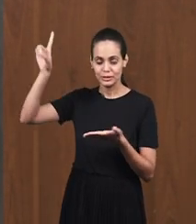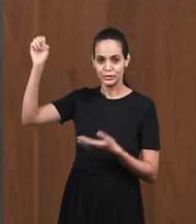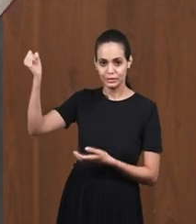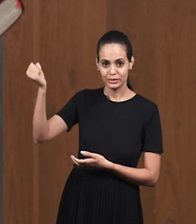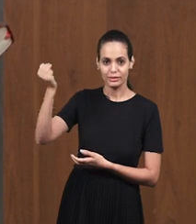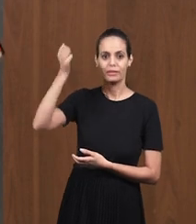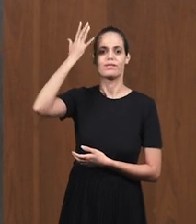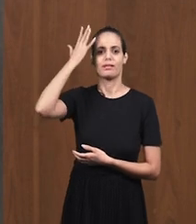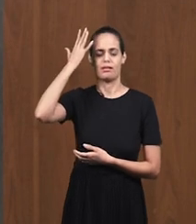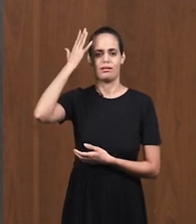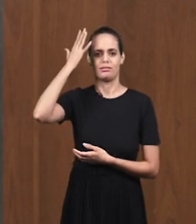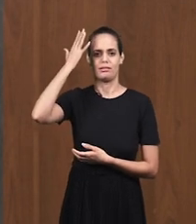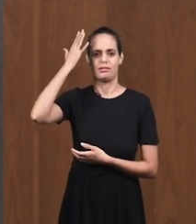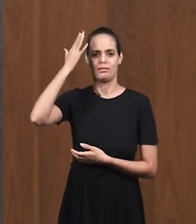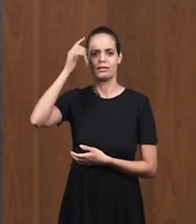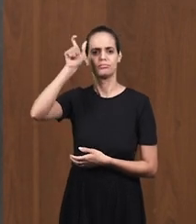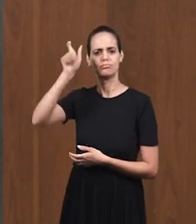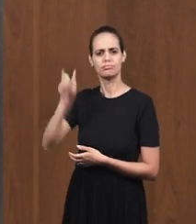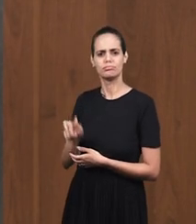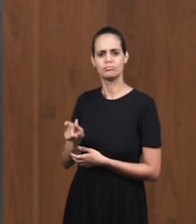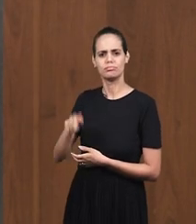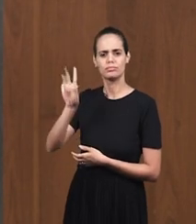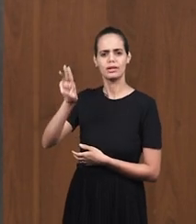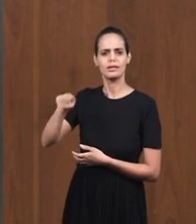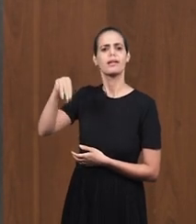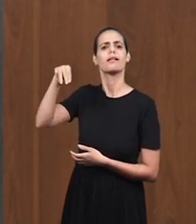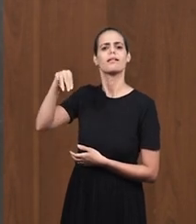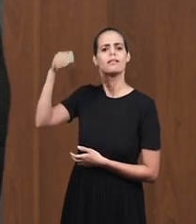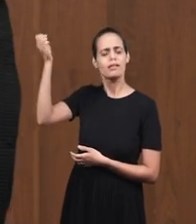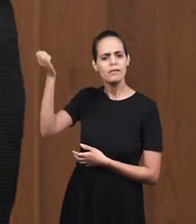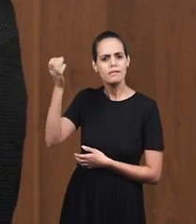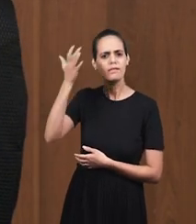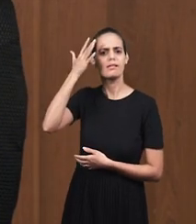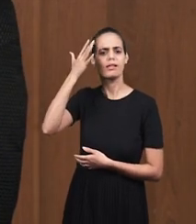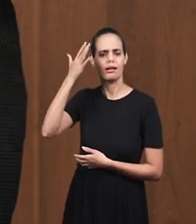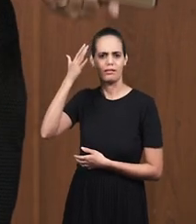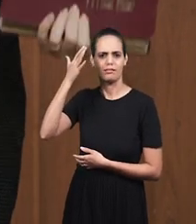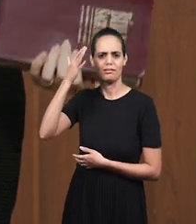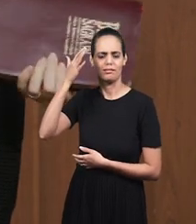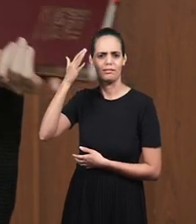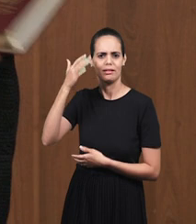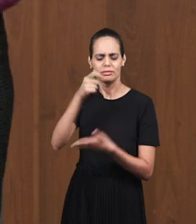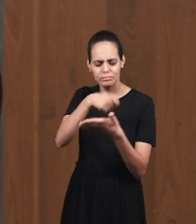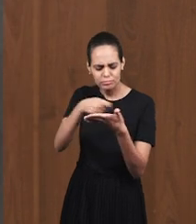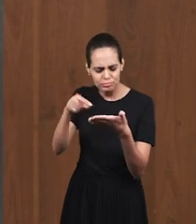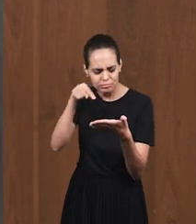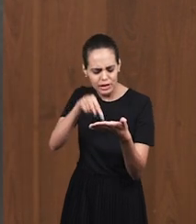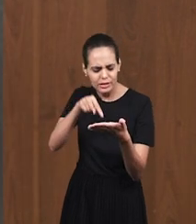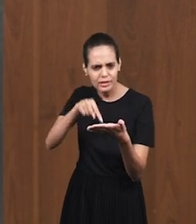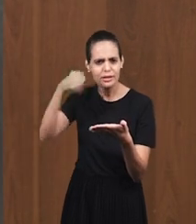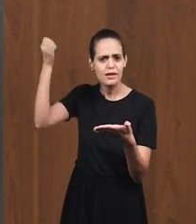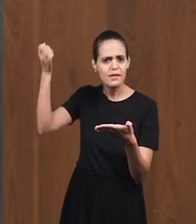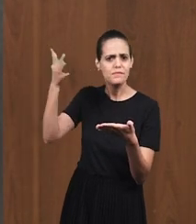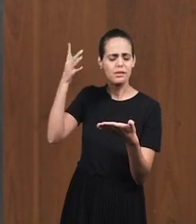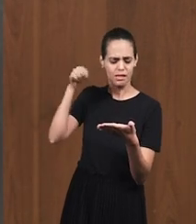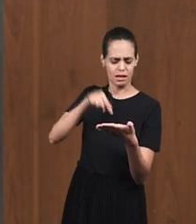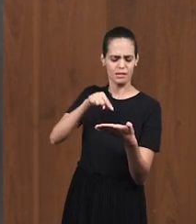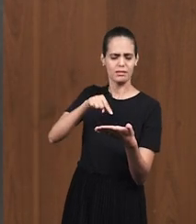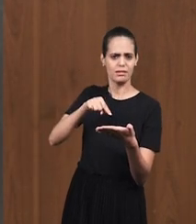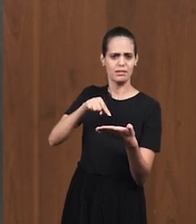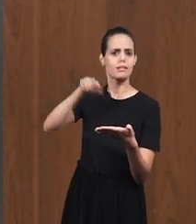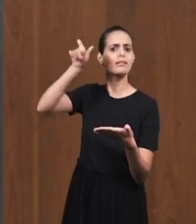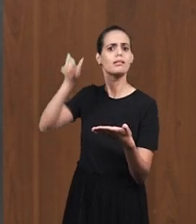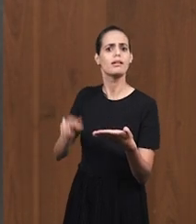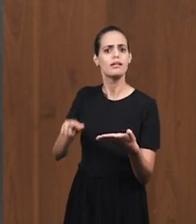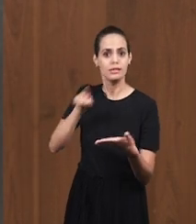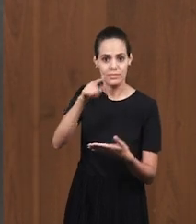besoin qu'elle soit révélée. Et qui peut nous révéler? Qui peut nous expliquer ce qui est écrit dans la